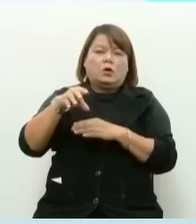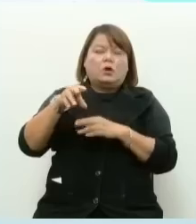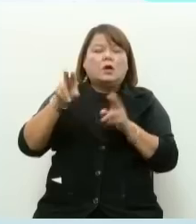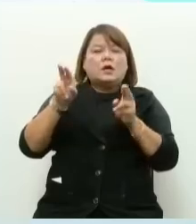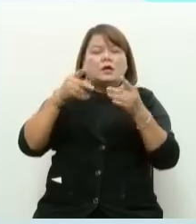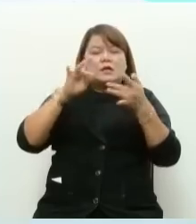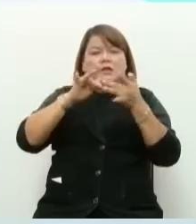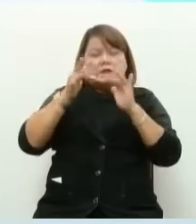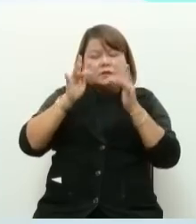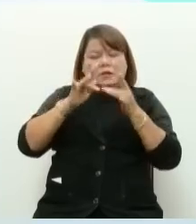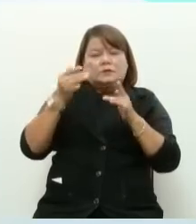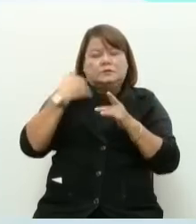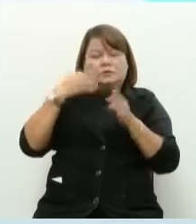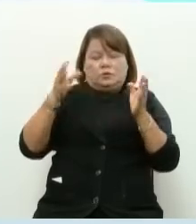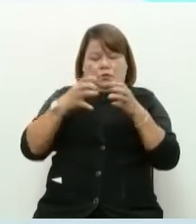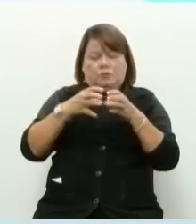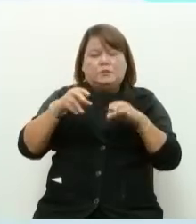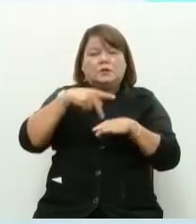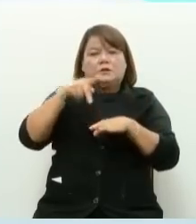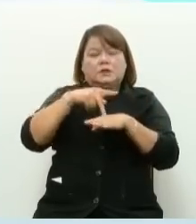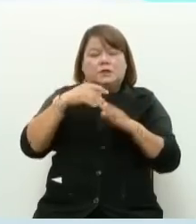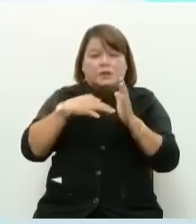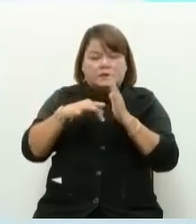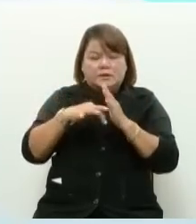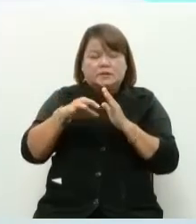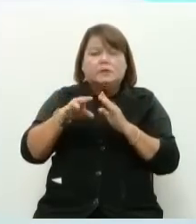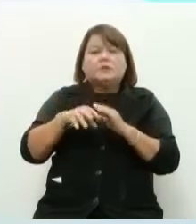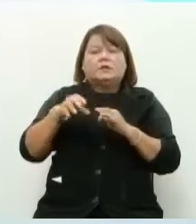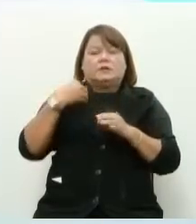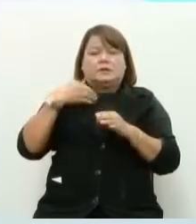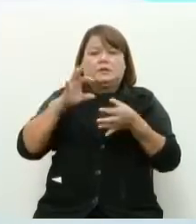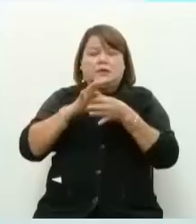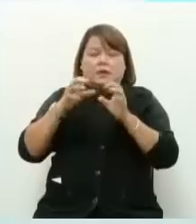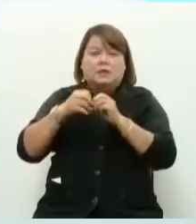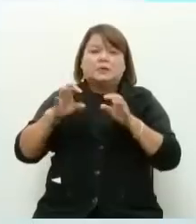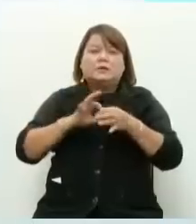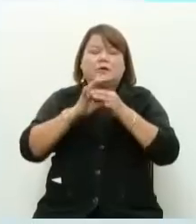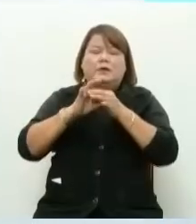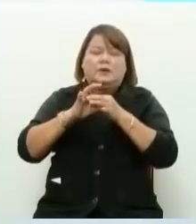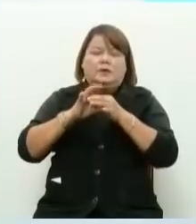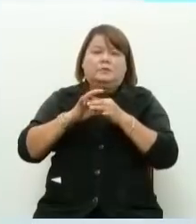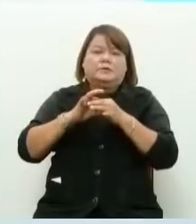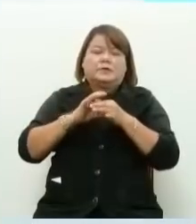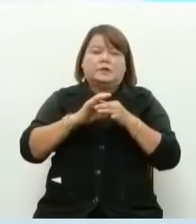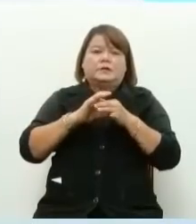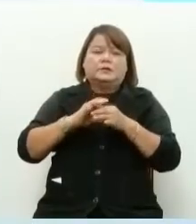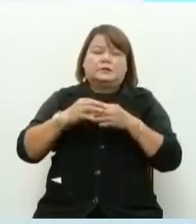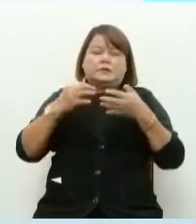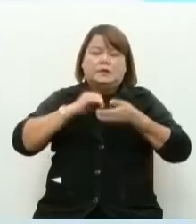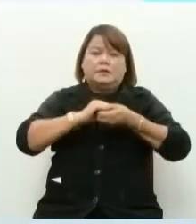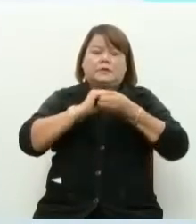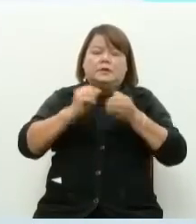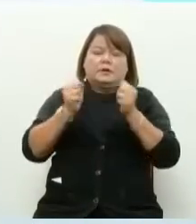ครือข่ายความร่วมมือของกลุ่มพื้นที่การศึกษาและกีฬาเชื่อมความสัมพันธ์นะคะใจมิกคัสเตอร์18เกมค่ะกับกลุ่